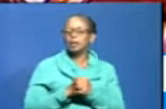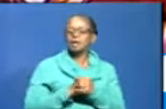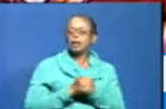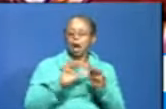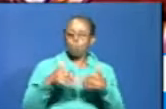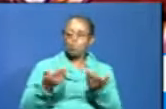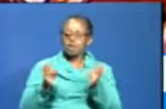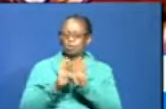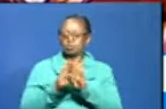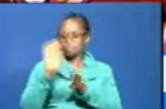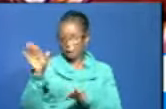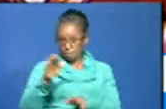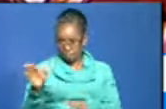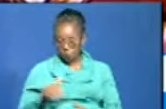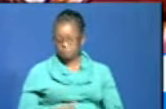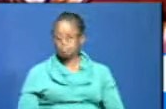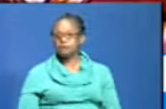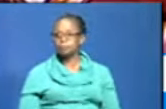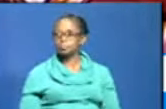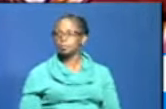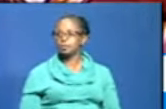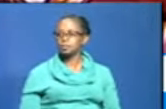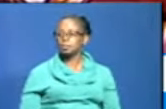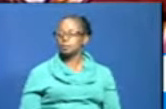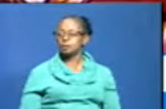Bwana Spika, Bwana Spika, sioni kama kuna